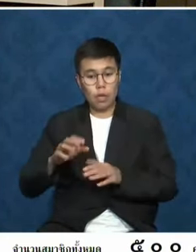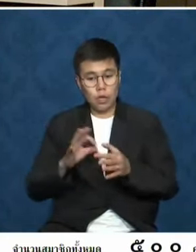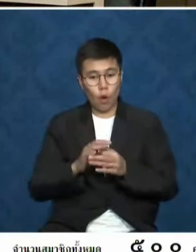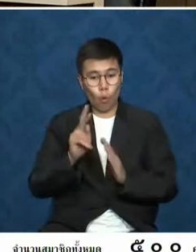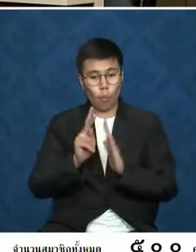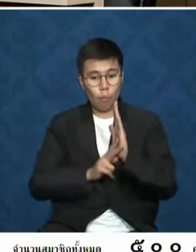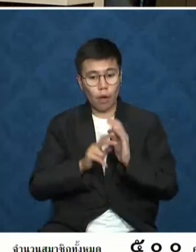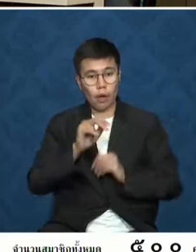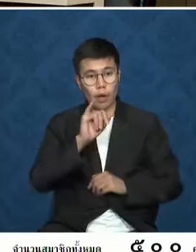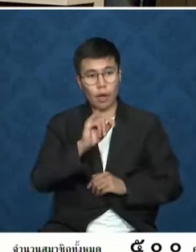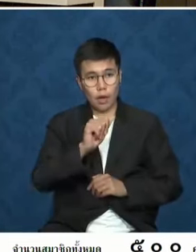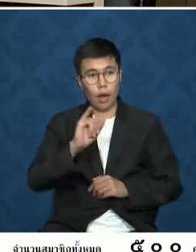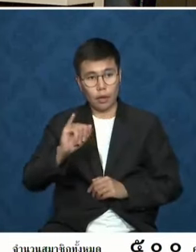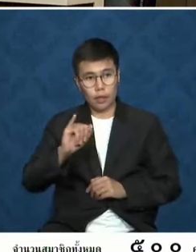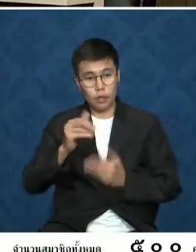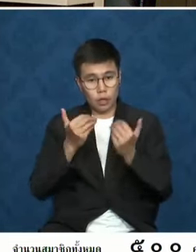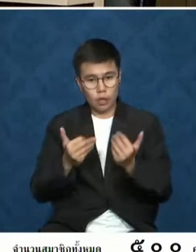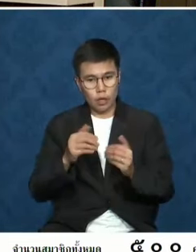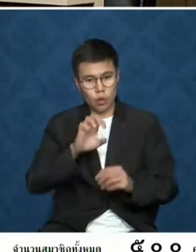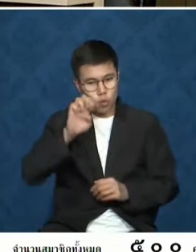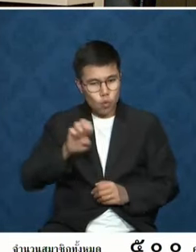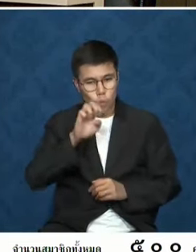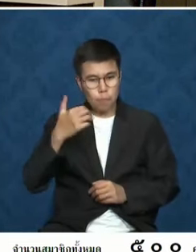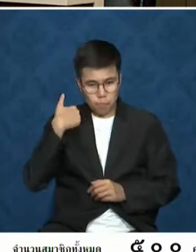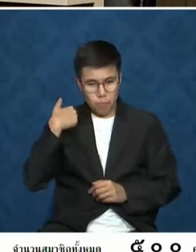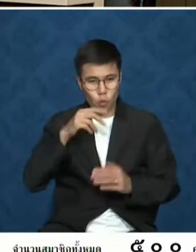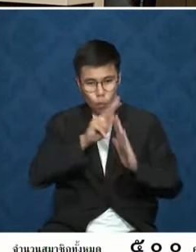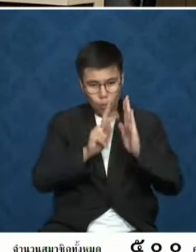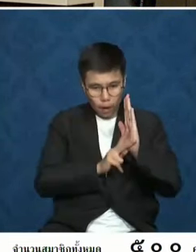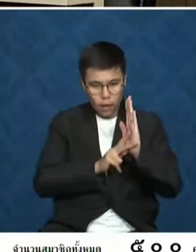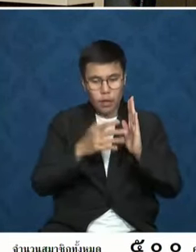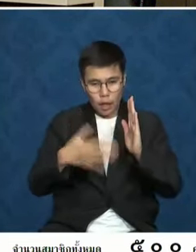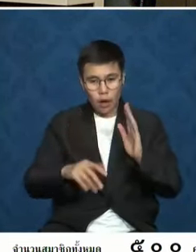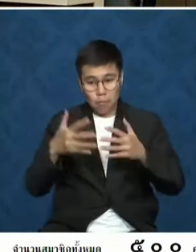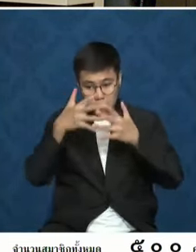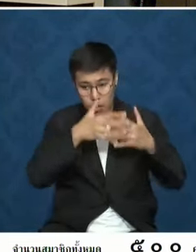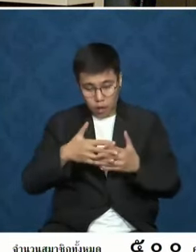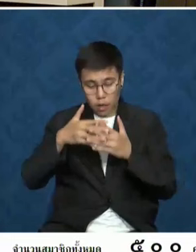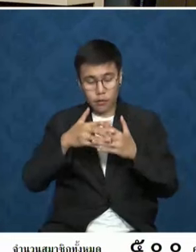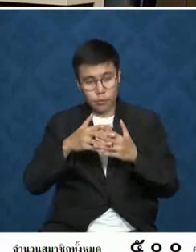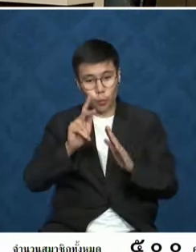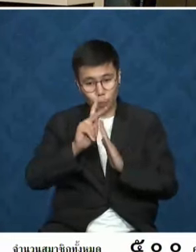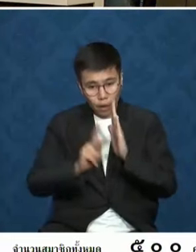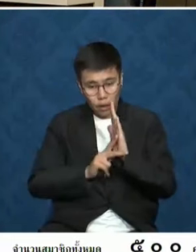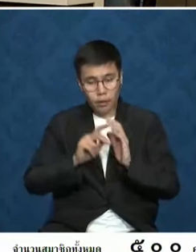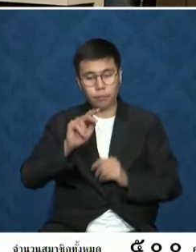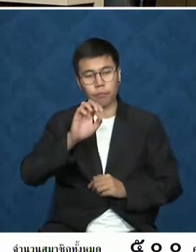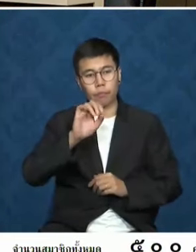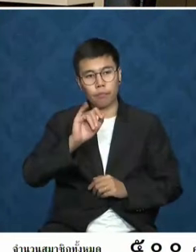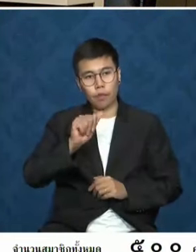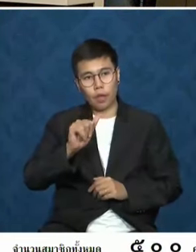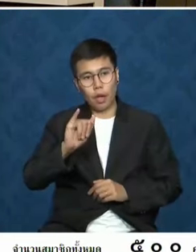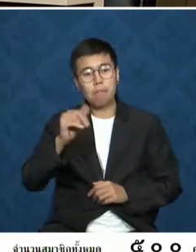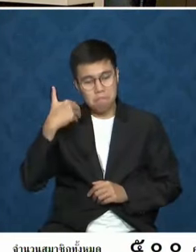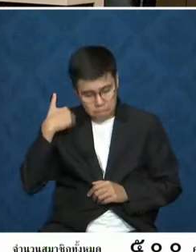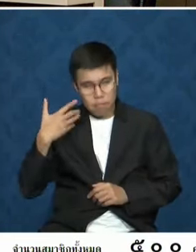AIตอนนี้ทยุโหพีร่างกฎหมาย AIทางอเมริกามร่างกฎหมาย AIผมก็ขอชื่นชมนะ